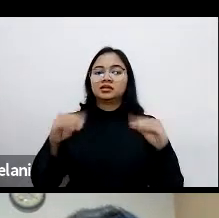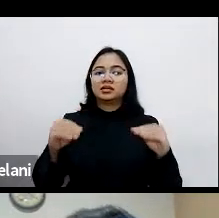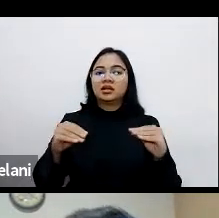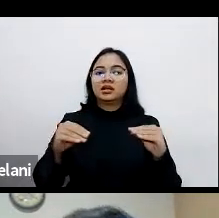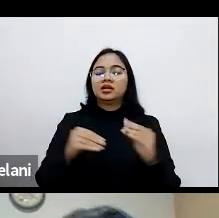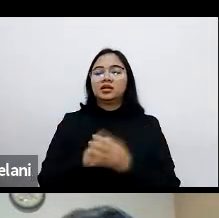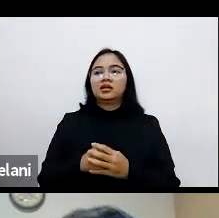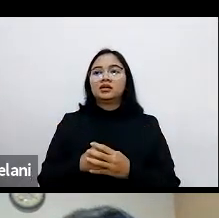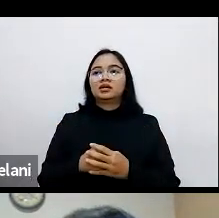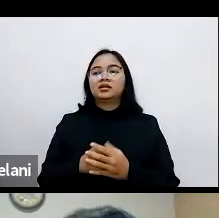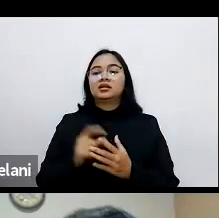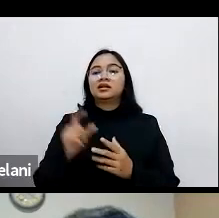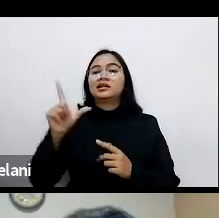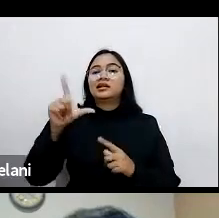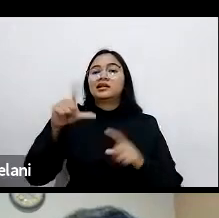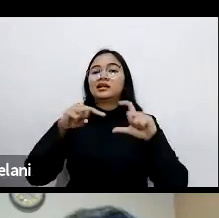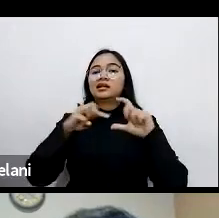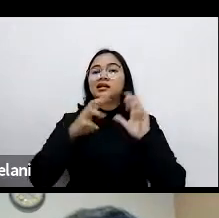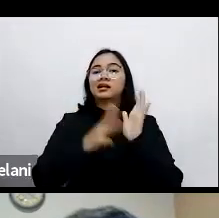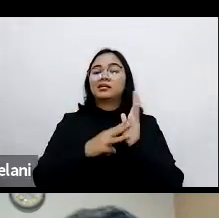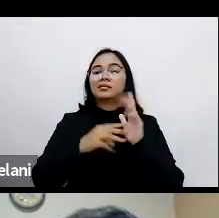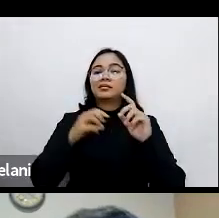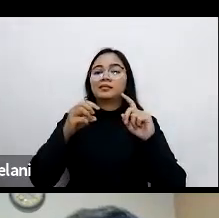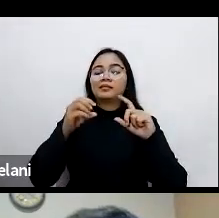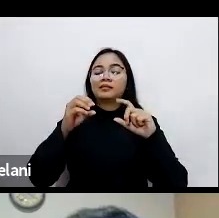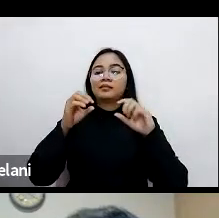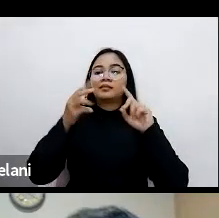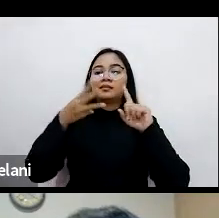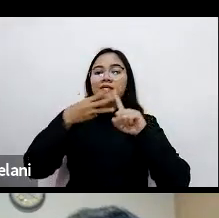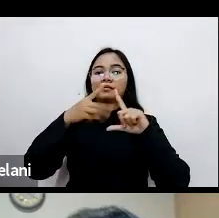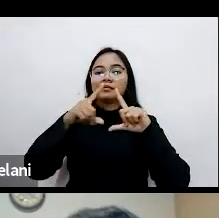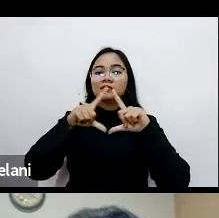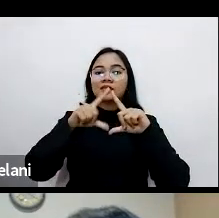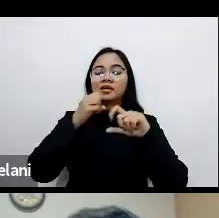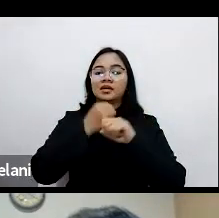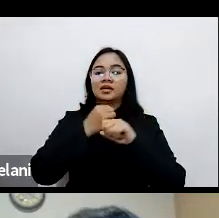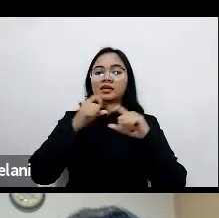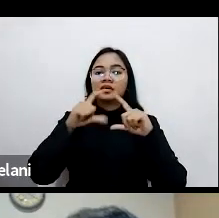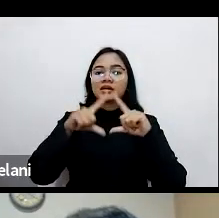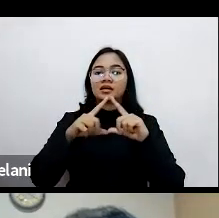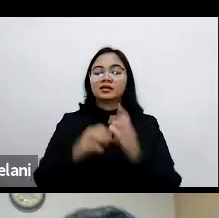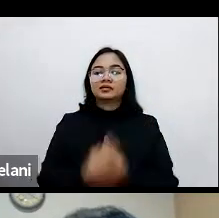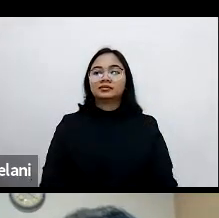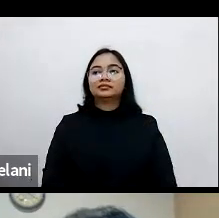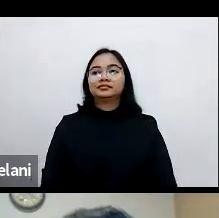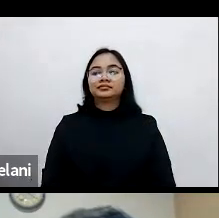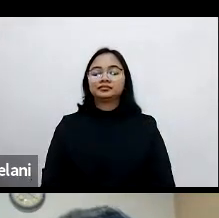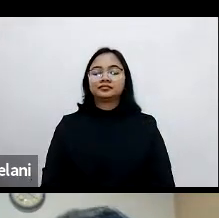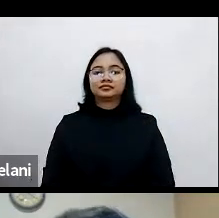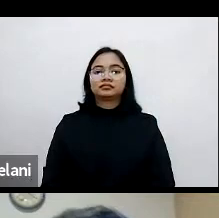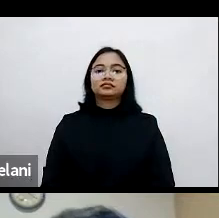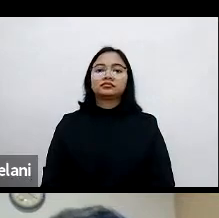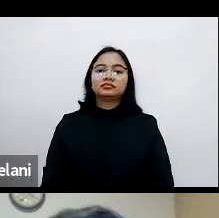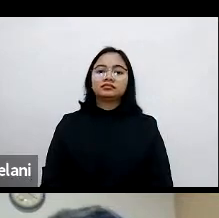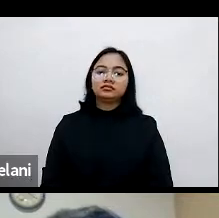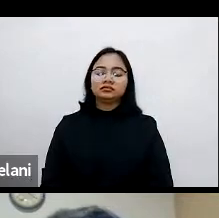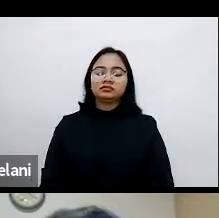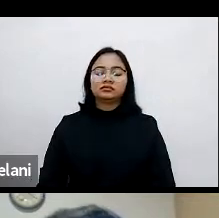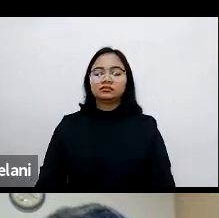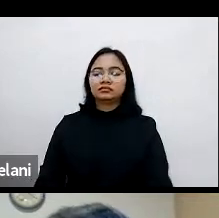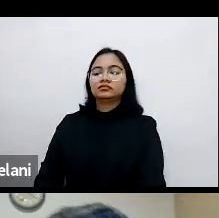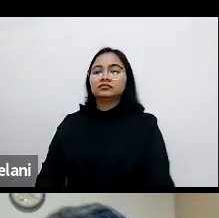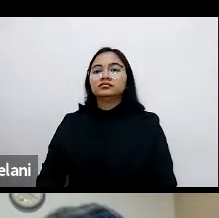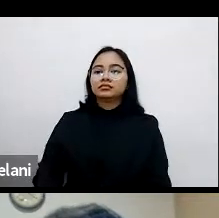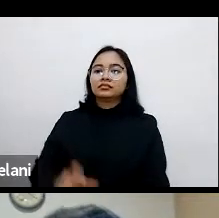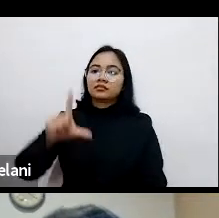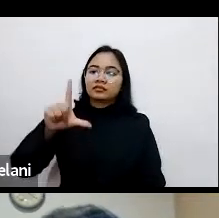di lembaga gender dan seksualitas, kami sih menyadari gitu, karena lembaga kami kan sangat rentan gitu ya untuk kajian gender dan seksualitas yang